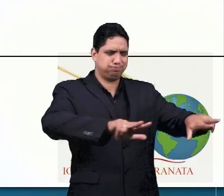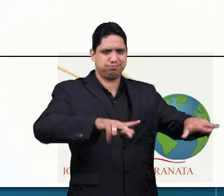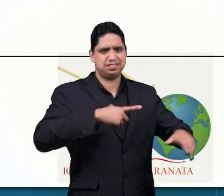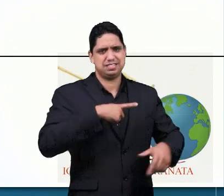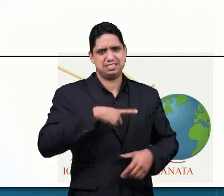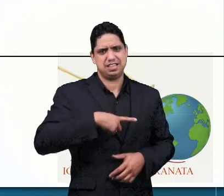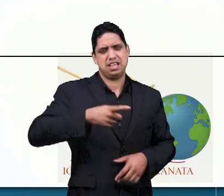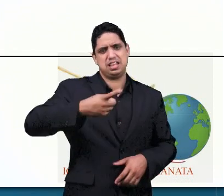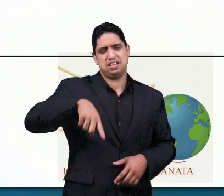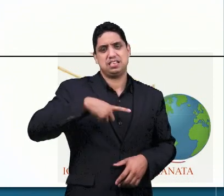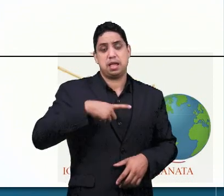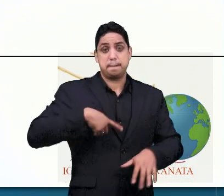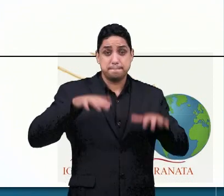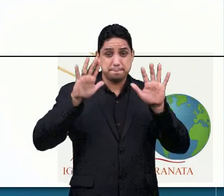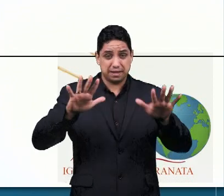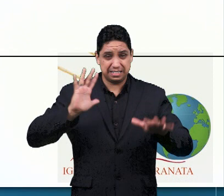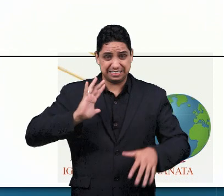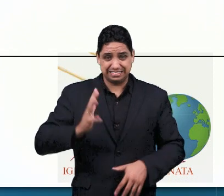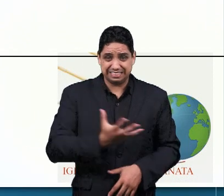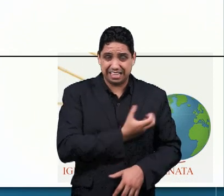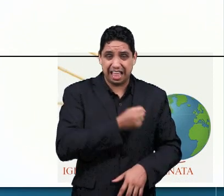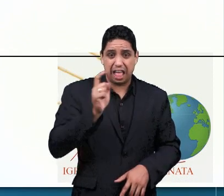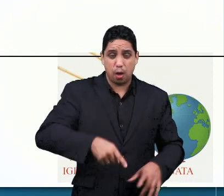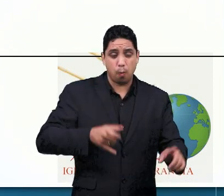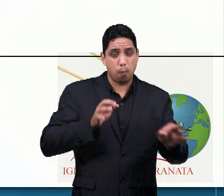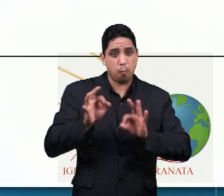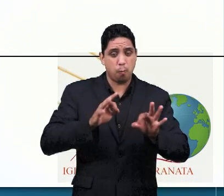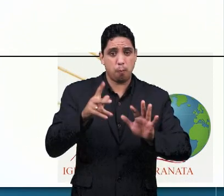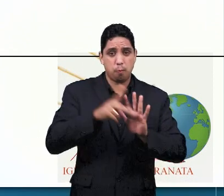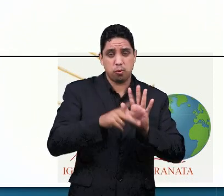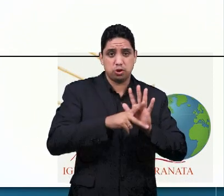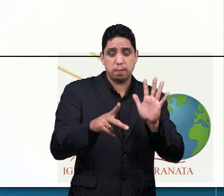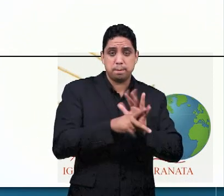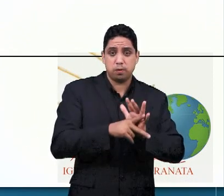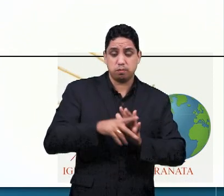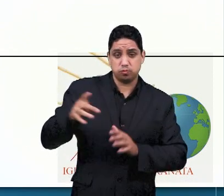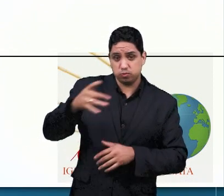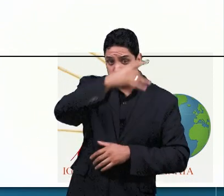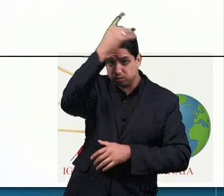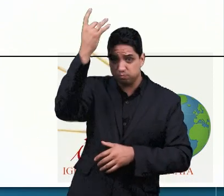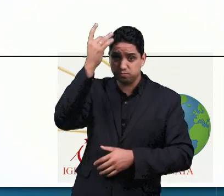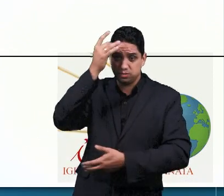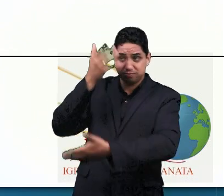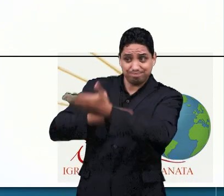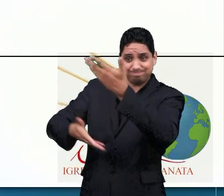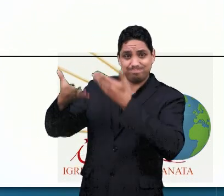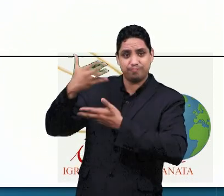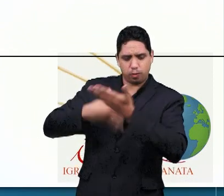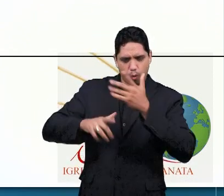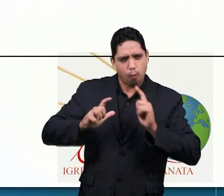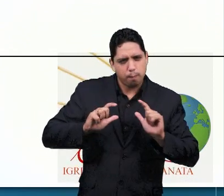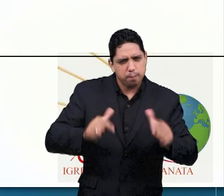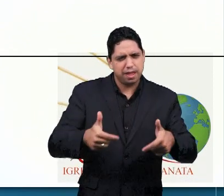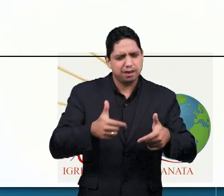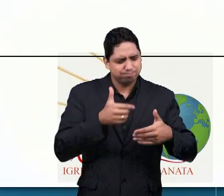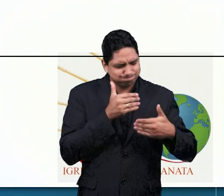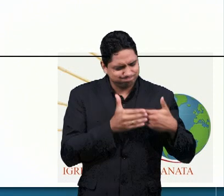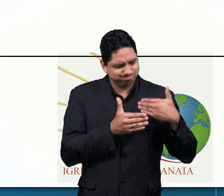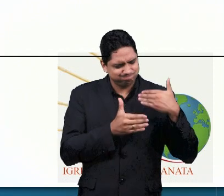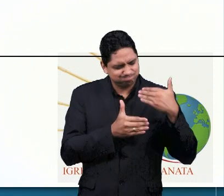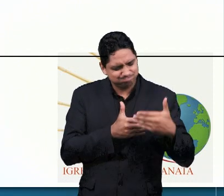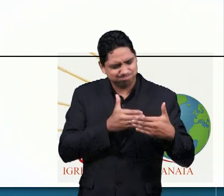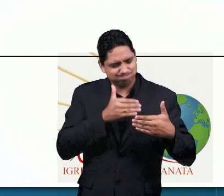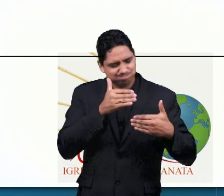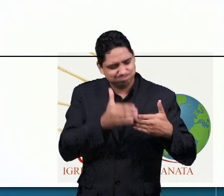aussi, toute religion est bonne. Mais le salut, c'est un projet que le Saint-Esprit commence à opérer dans la vie